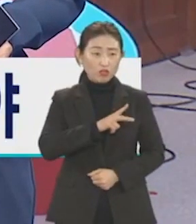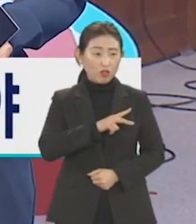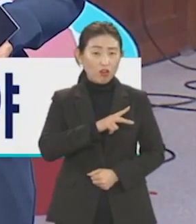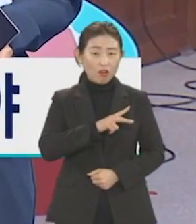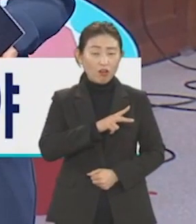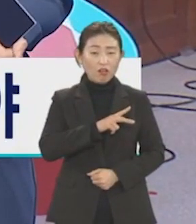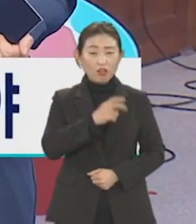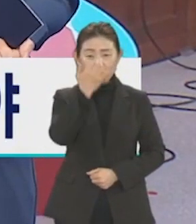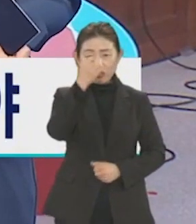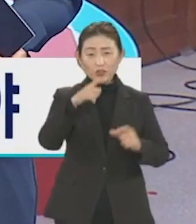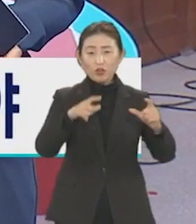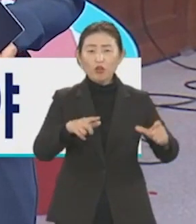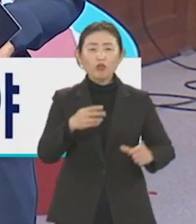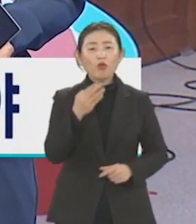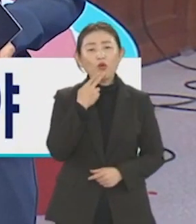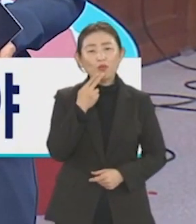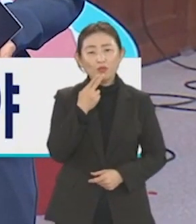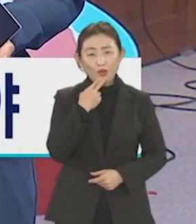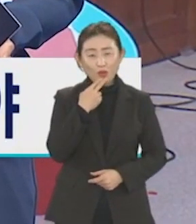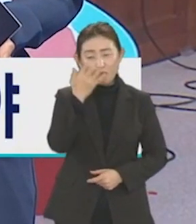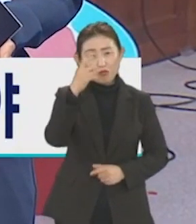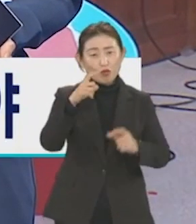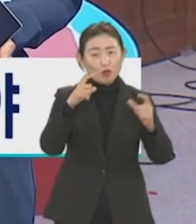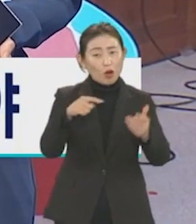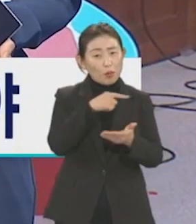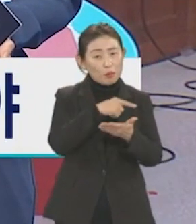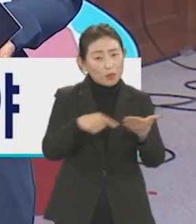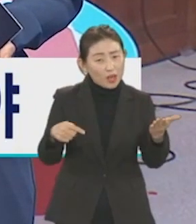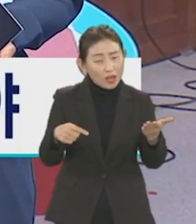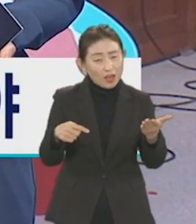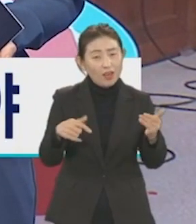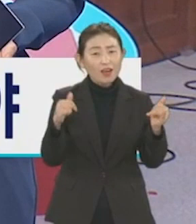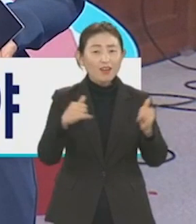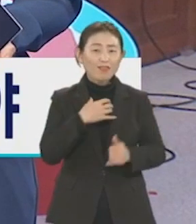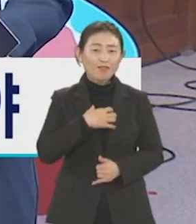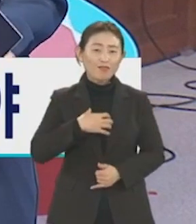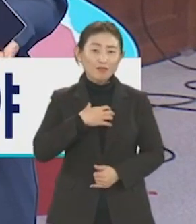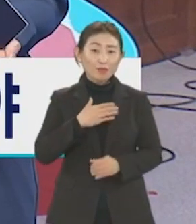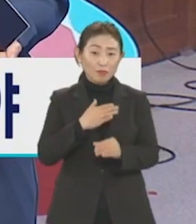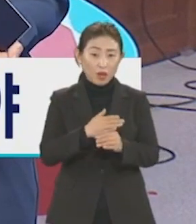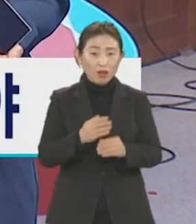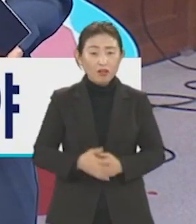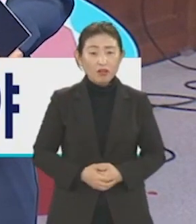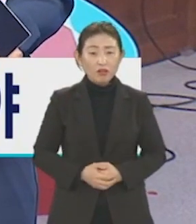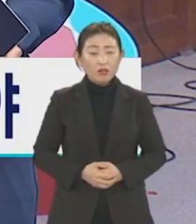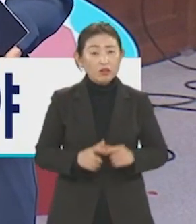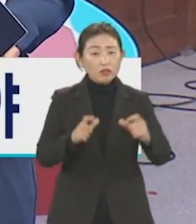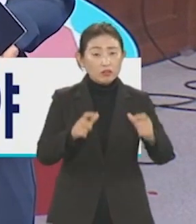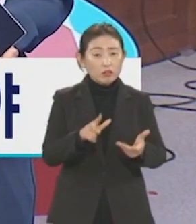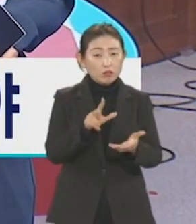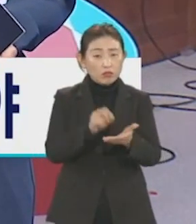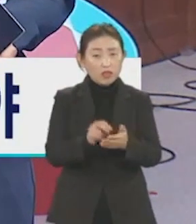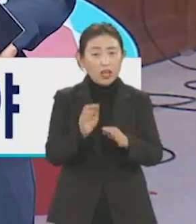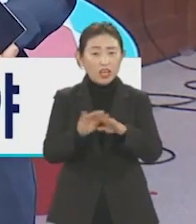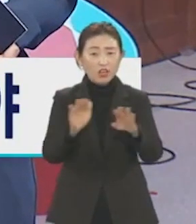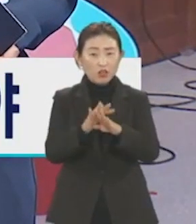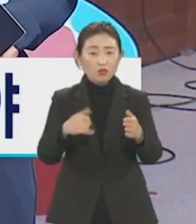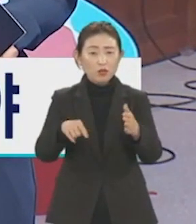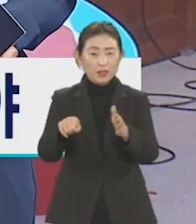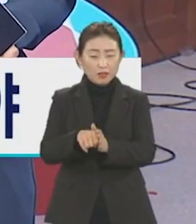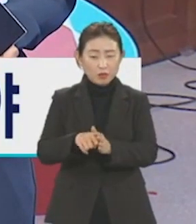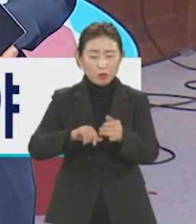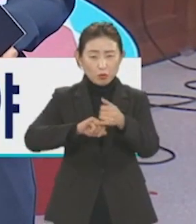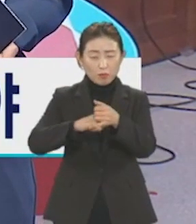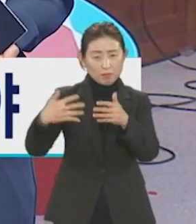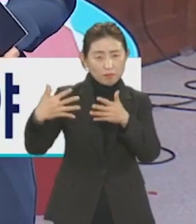인사가 없어서 다시 충청권 입지가 좁아지는 게 아니냐는 우려도 나오는데요. 지역 현안에 대한 약속을 받아내야 한다는